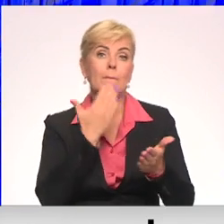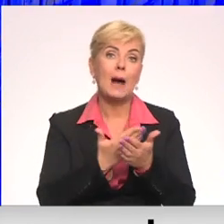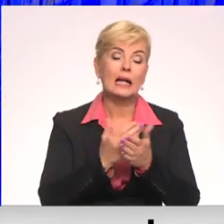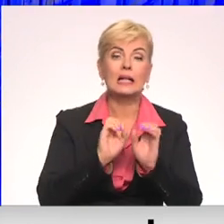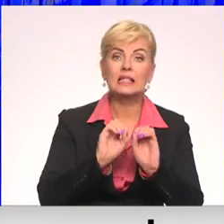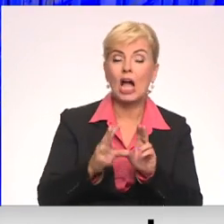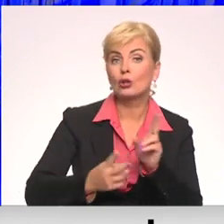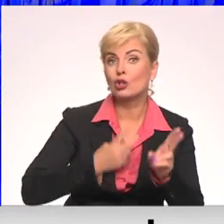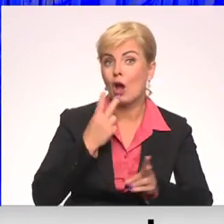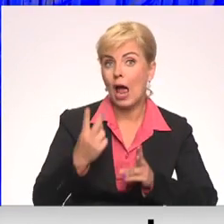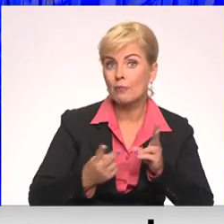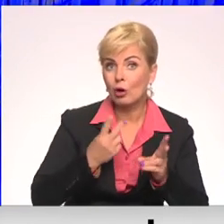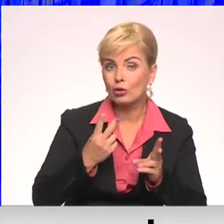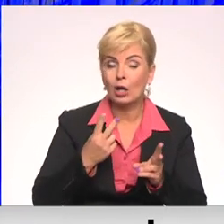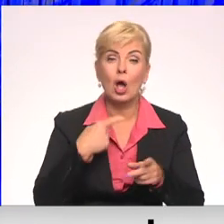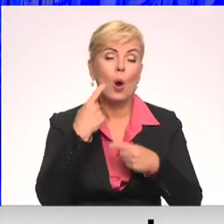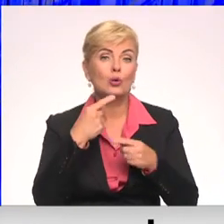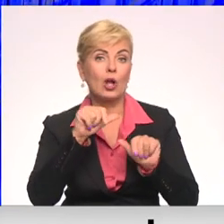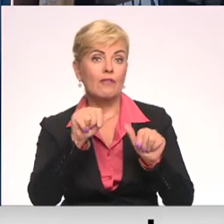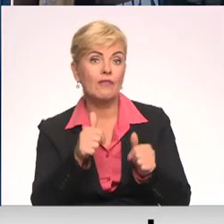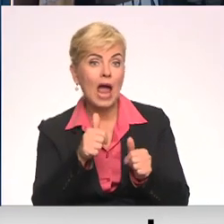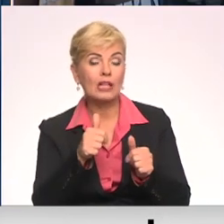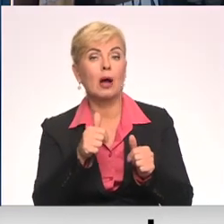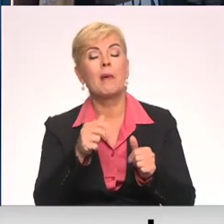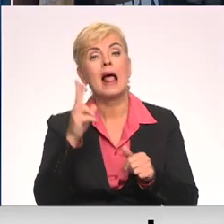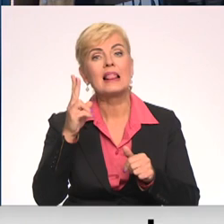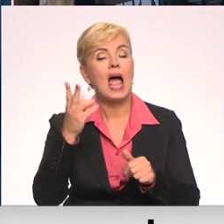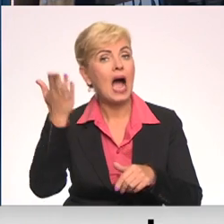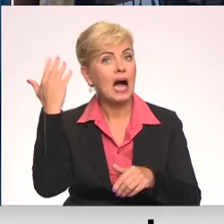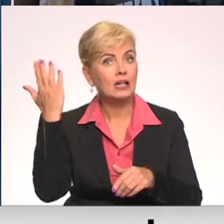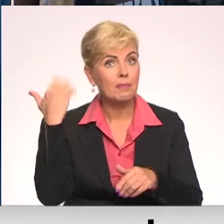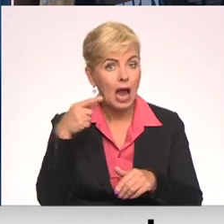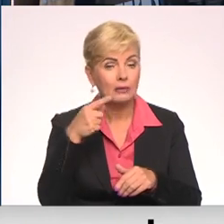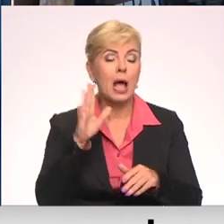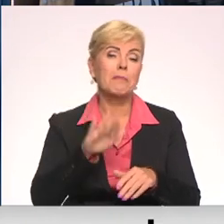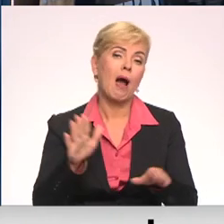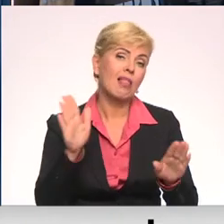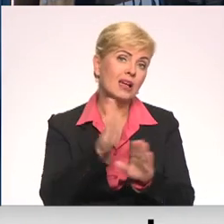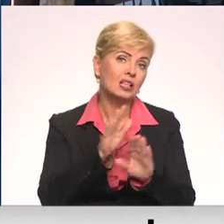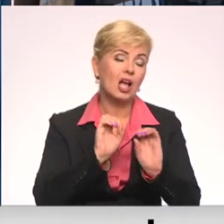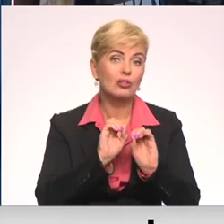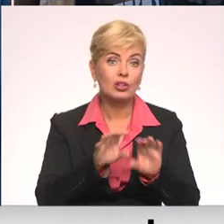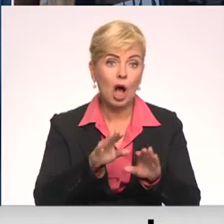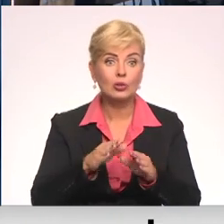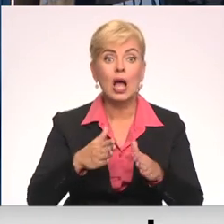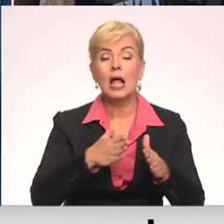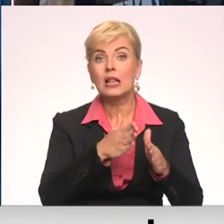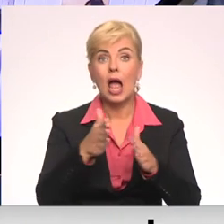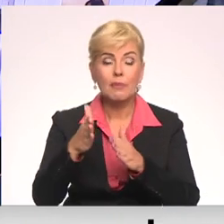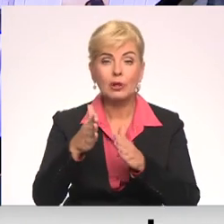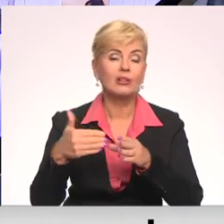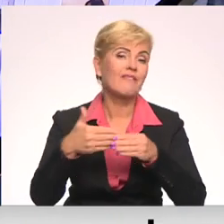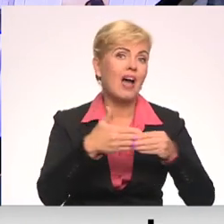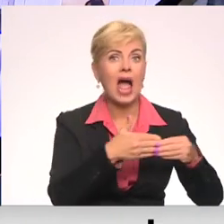gan emocionāli uzrunājošā veidā ar daudzām laikmeta liecībām, eksponātiem un likteņu stāstiem. No labirinta palīdz izkļūt gaismas